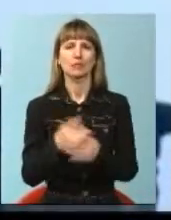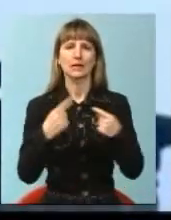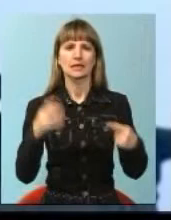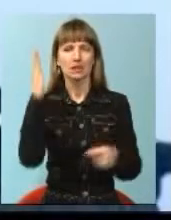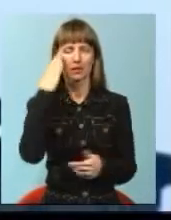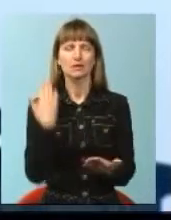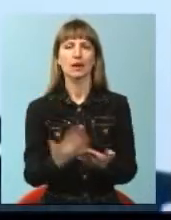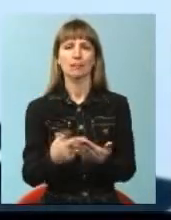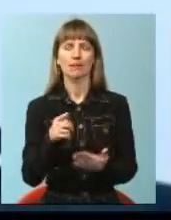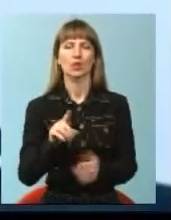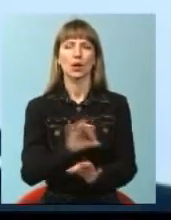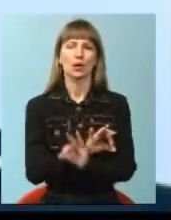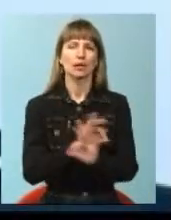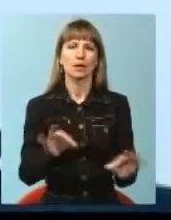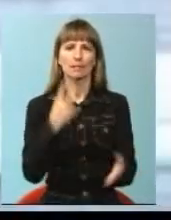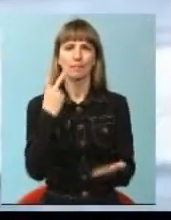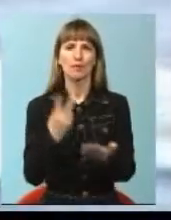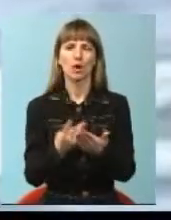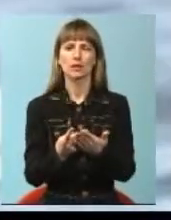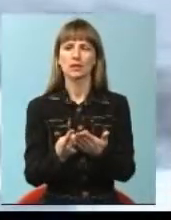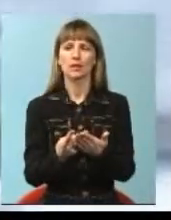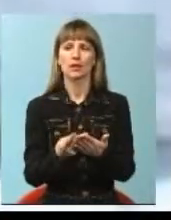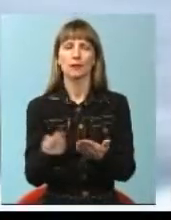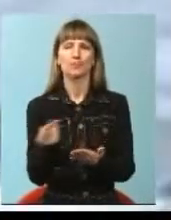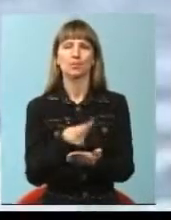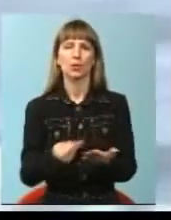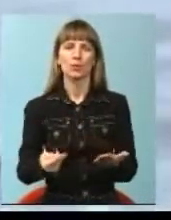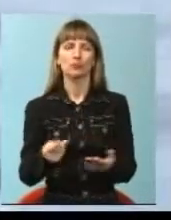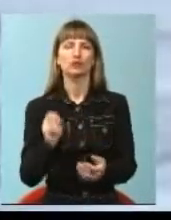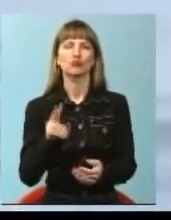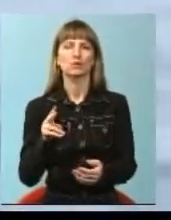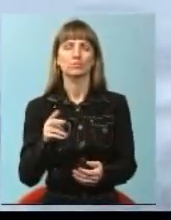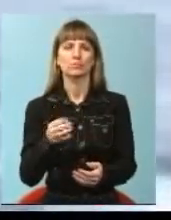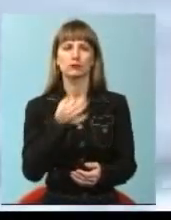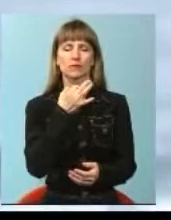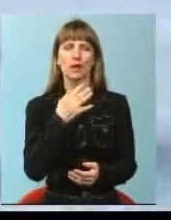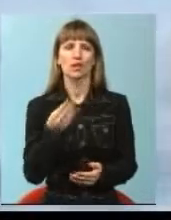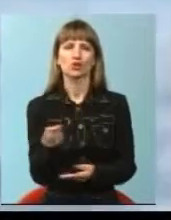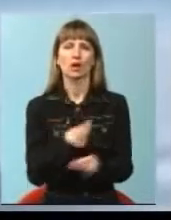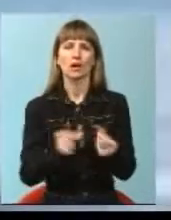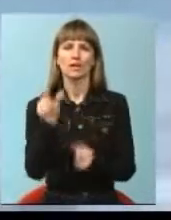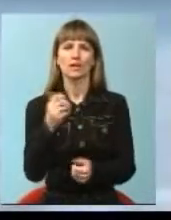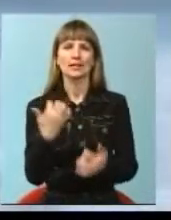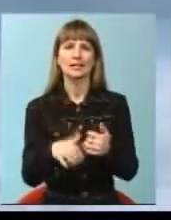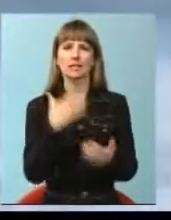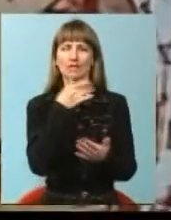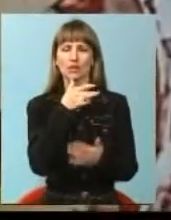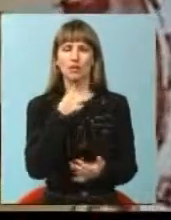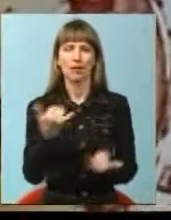таланти. Наприклад, він чудово показував фокуси, чим завоював репутацію мага та чарівника серед своїх